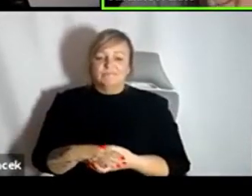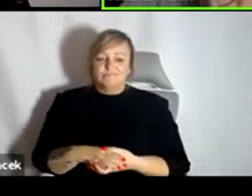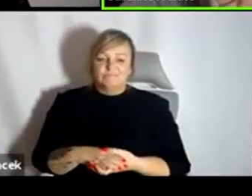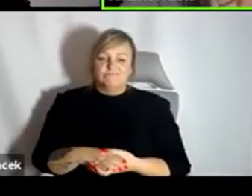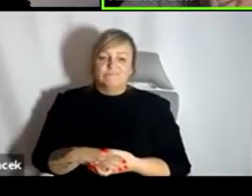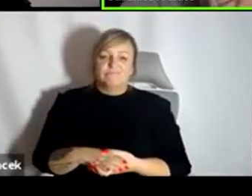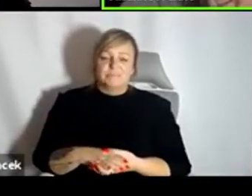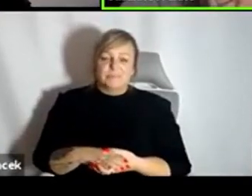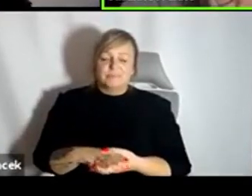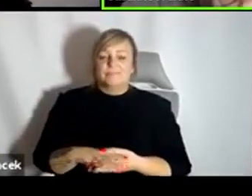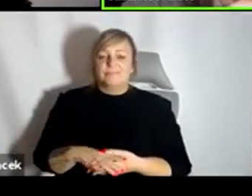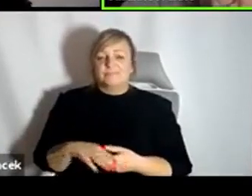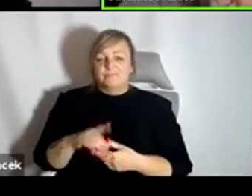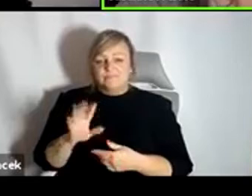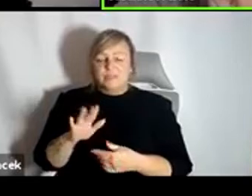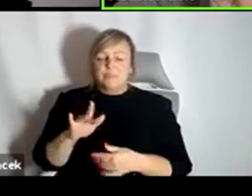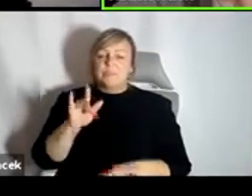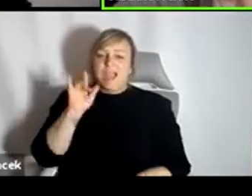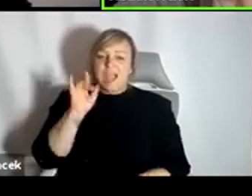typisch